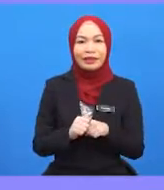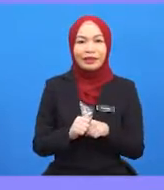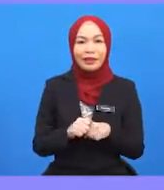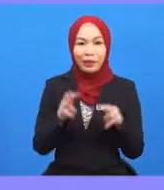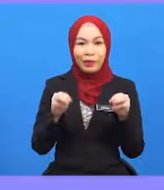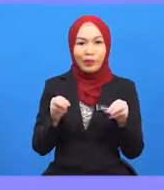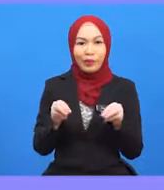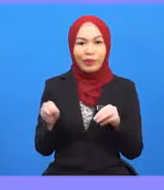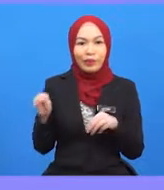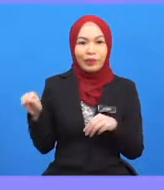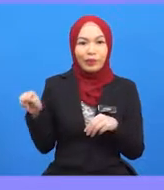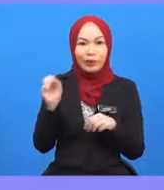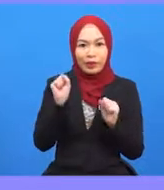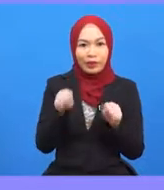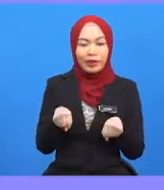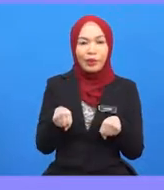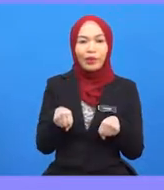menyatakan maksud peneutralan.